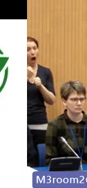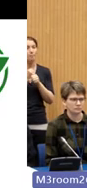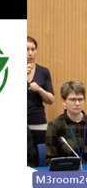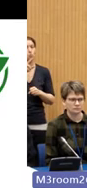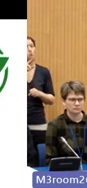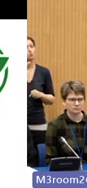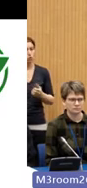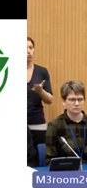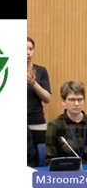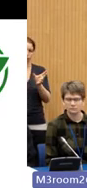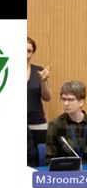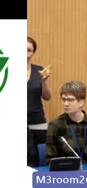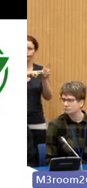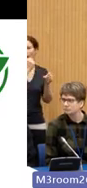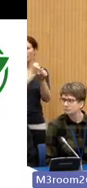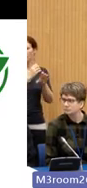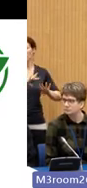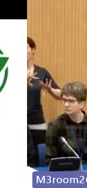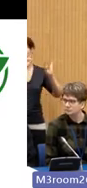einer Universität.